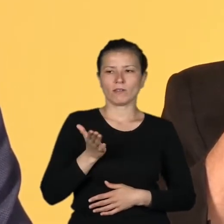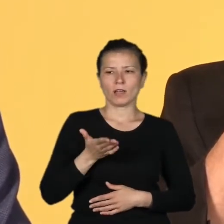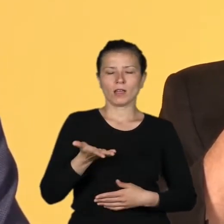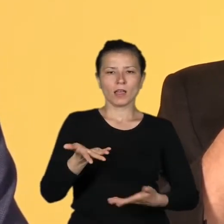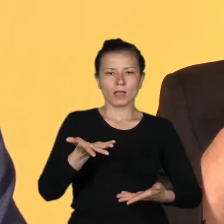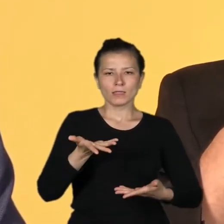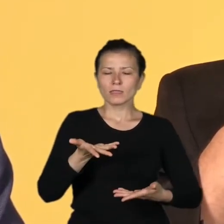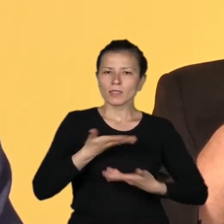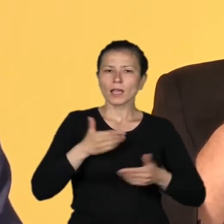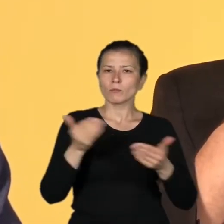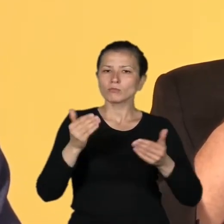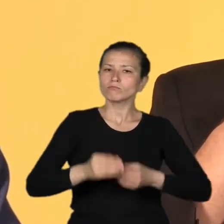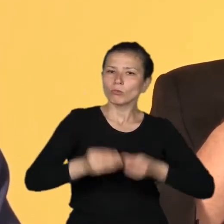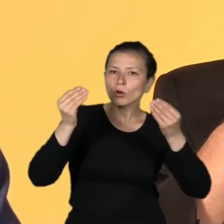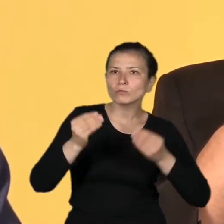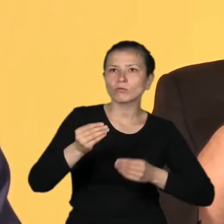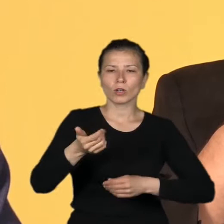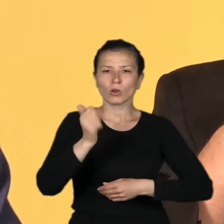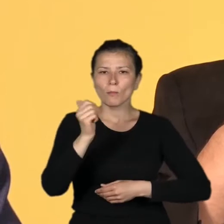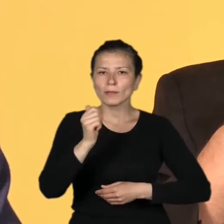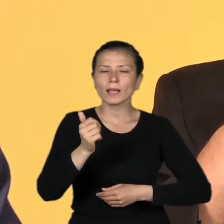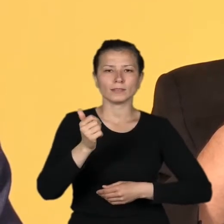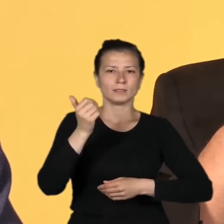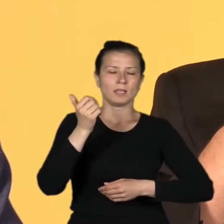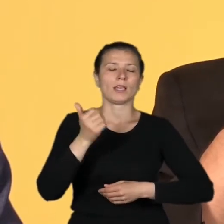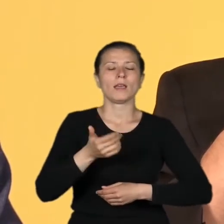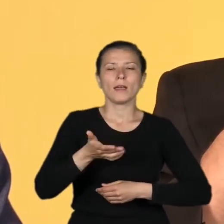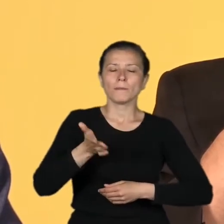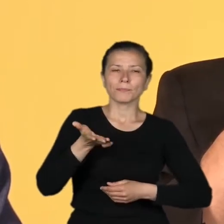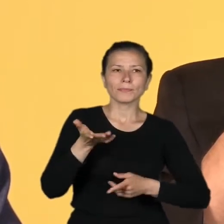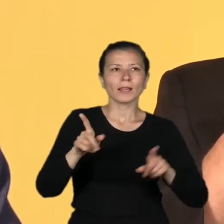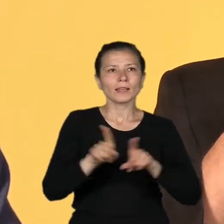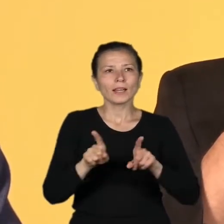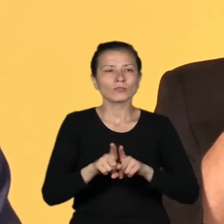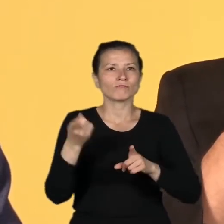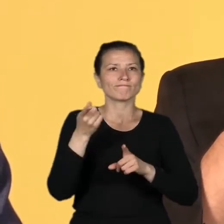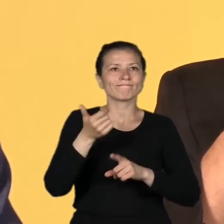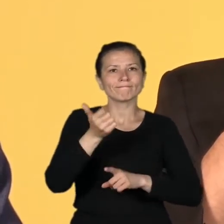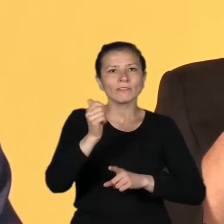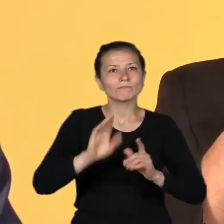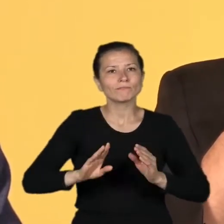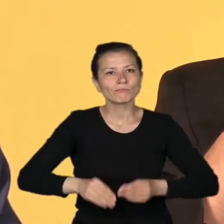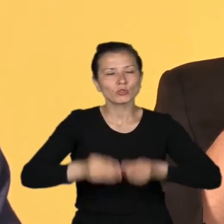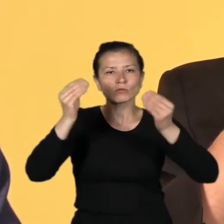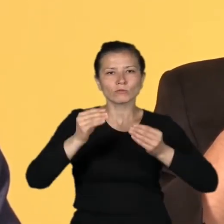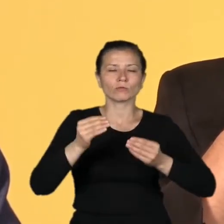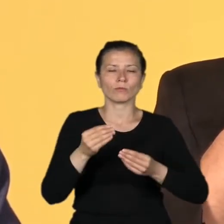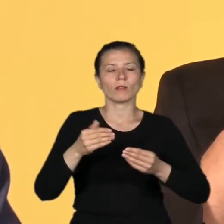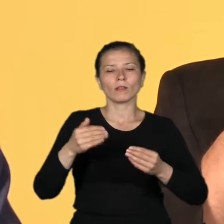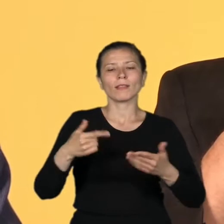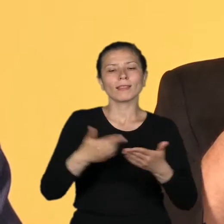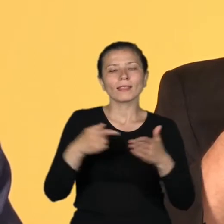rozwoju kompetencji i kwalifikacji zawodowych młodego pokolenia. I to jest taki czynnik, który też może